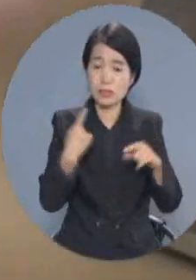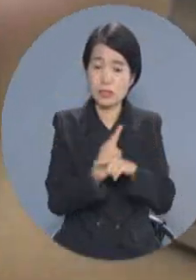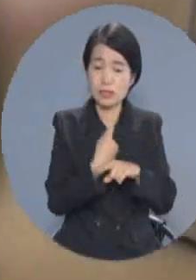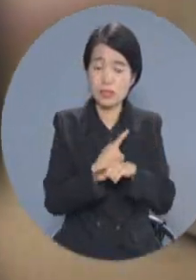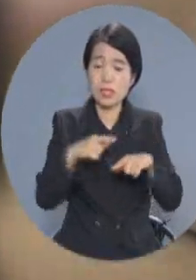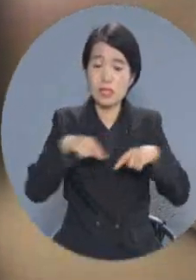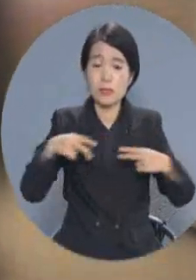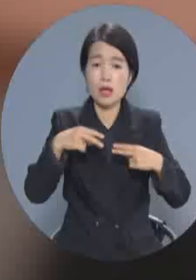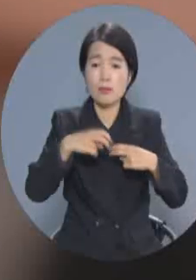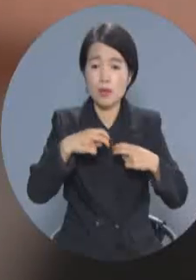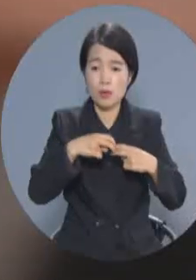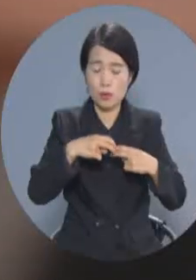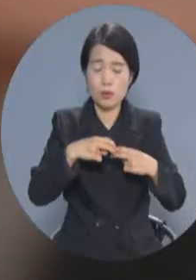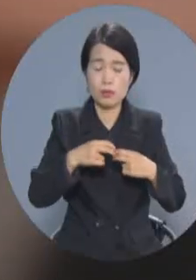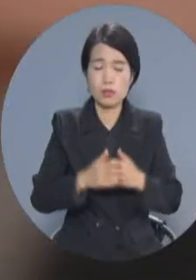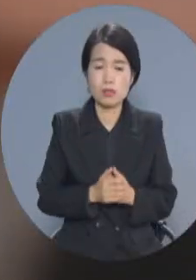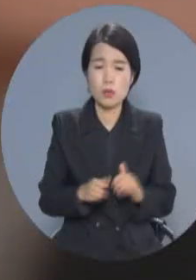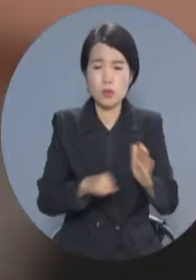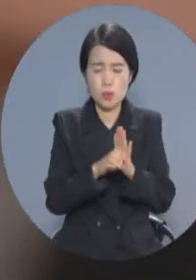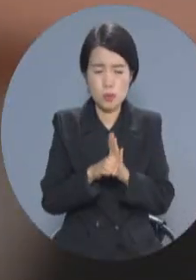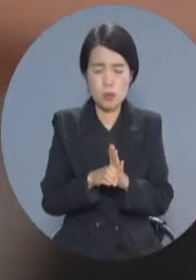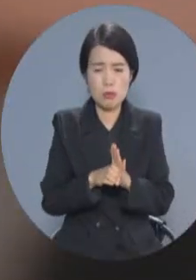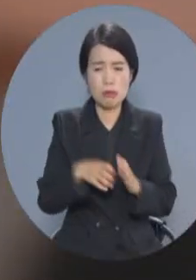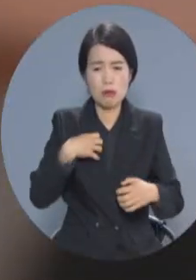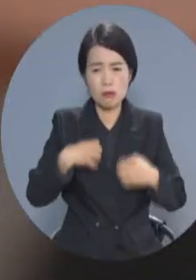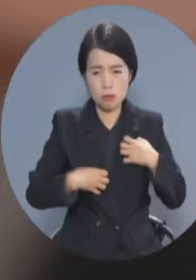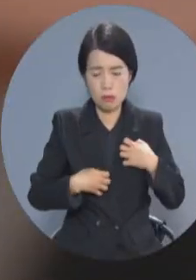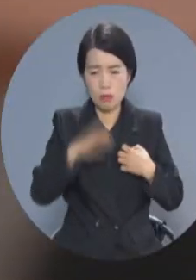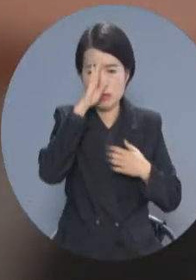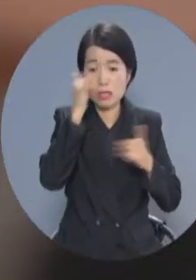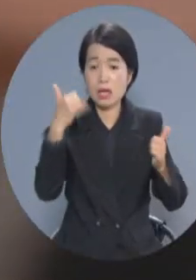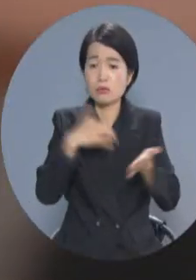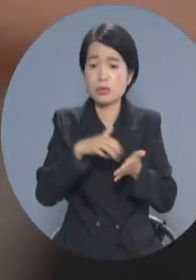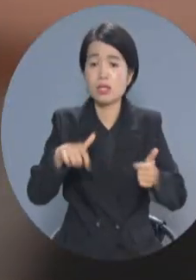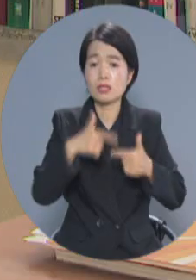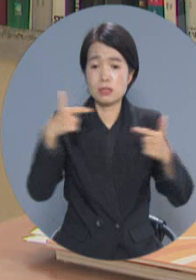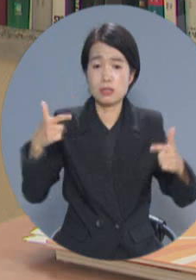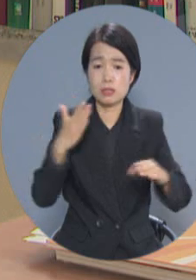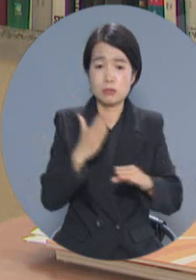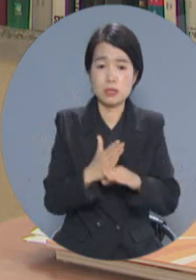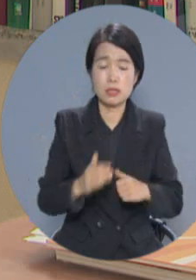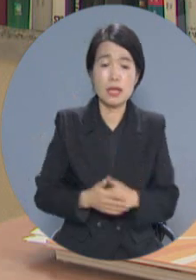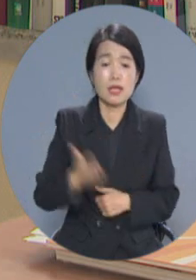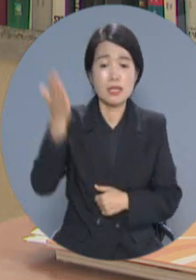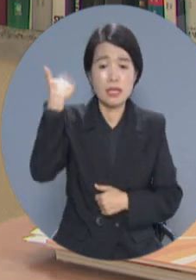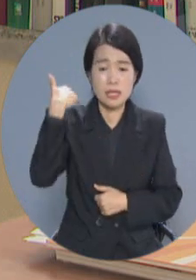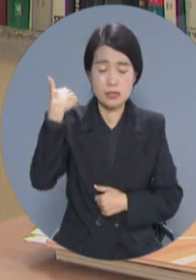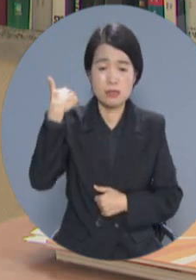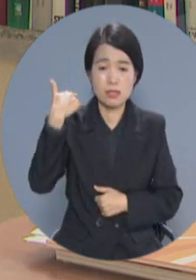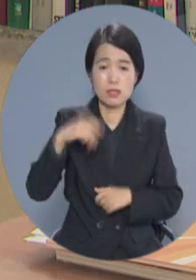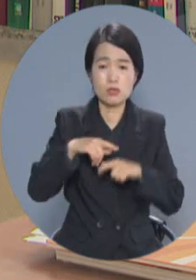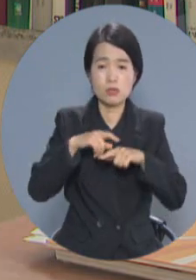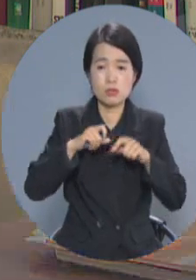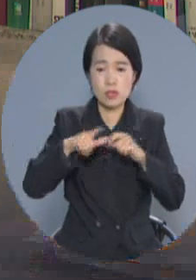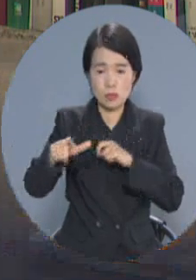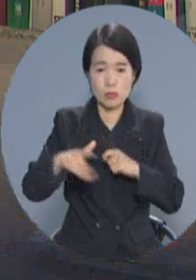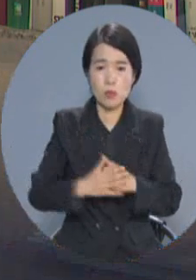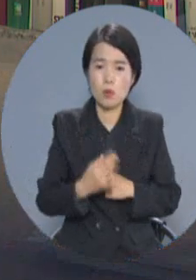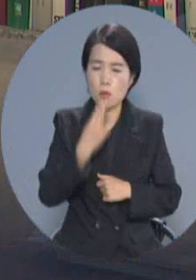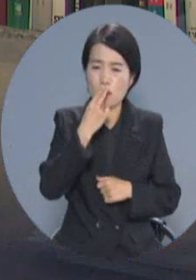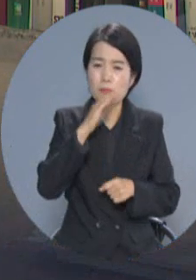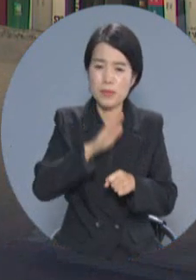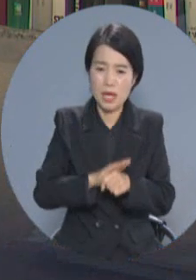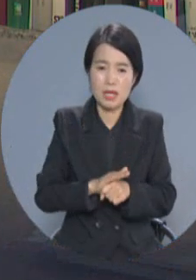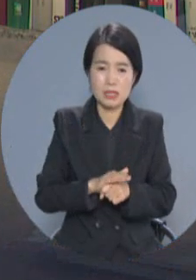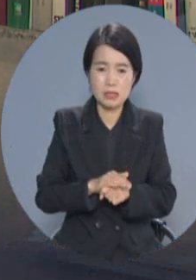일반 병원에도 코로나19 증상을 호소하는 환자들이 부쩍 늘었습니다. 예전 증상은 주로 코가 좀